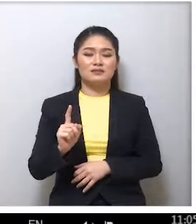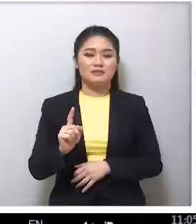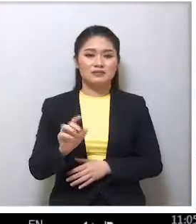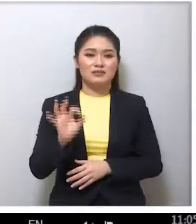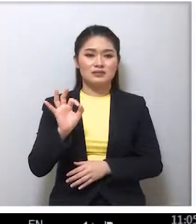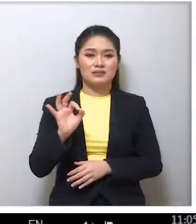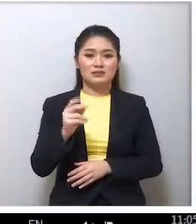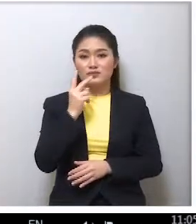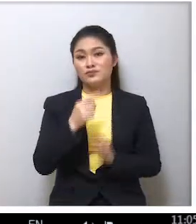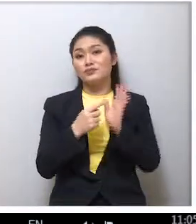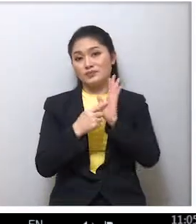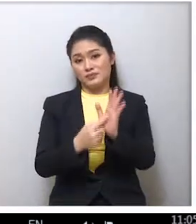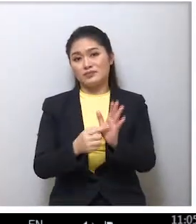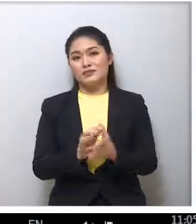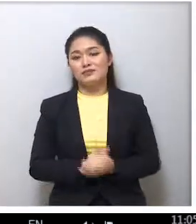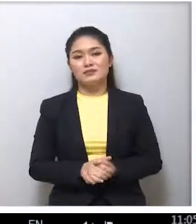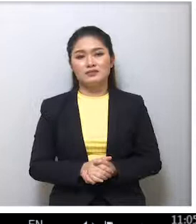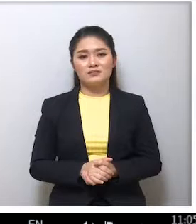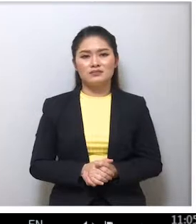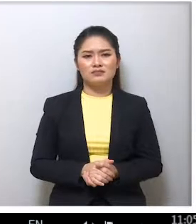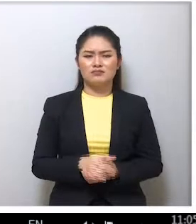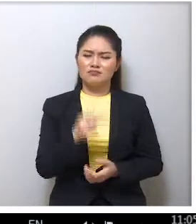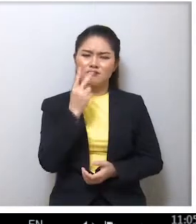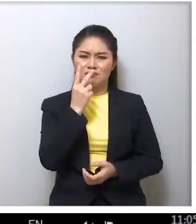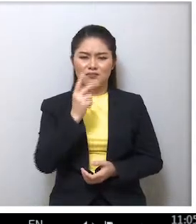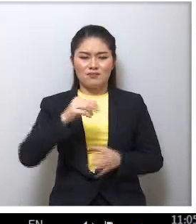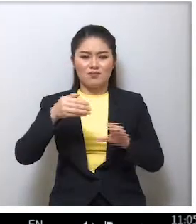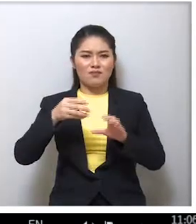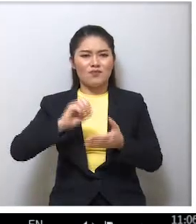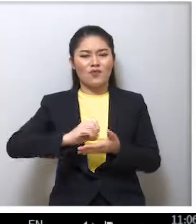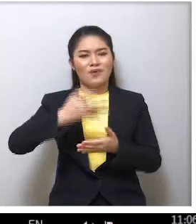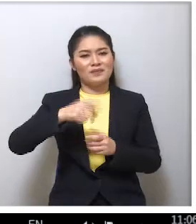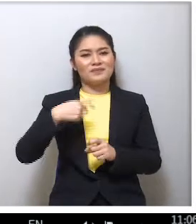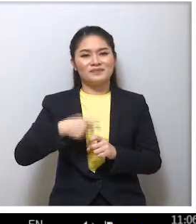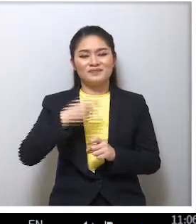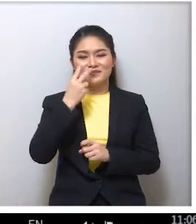พรีวิวโปรแกรมนี้ไม่เห็นนะครับ